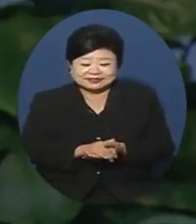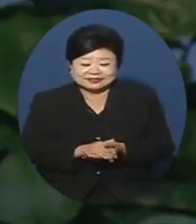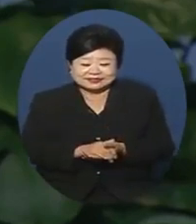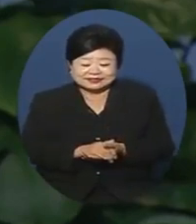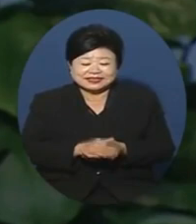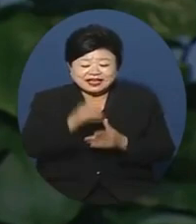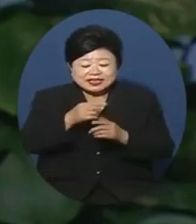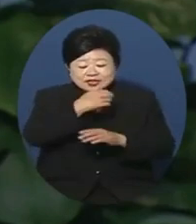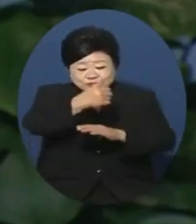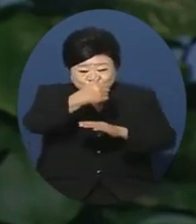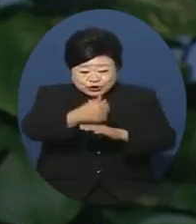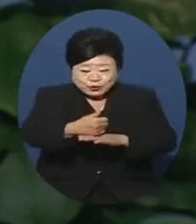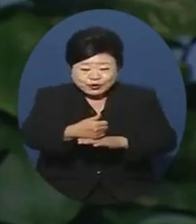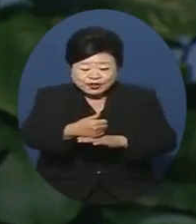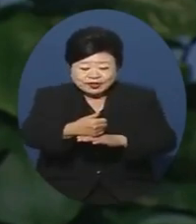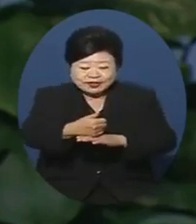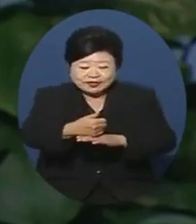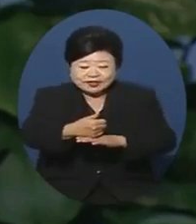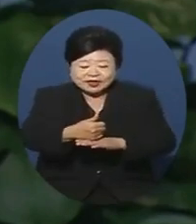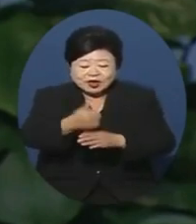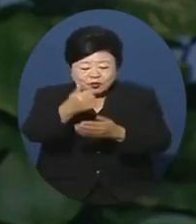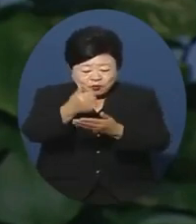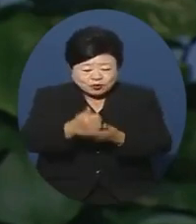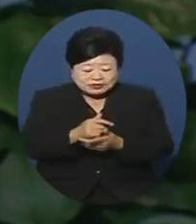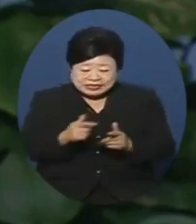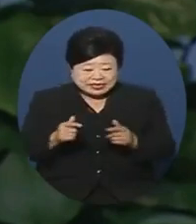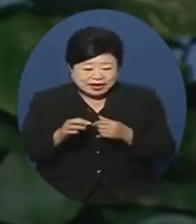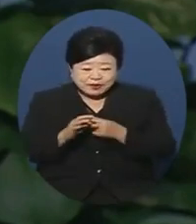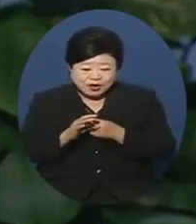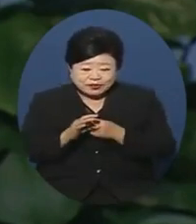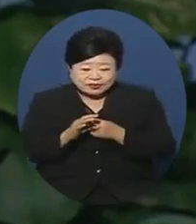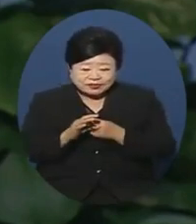그 예수 그리스도를 모시지 않으면